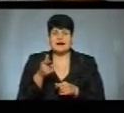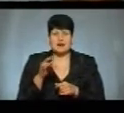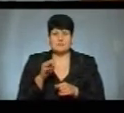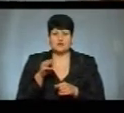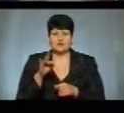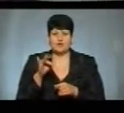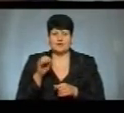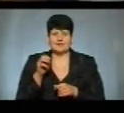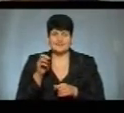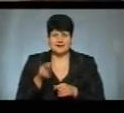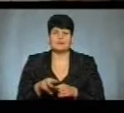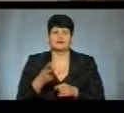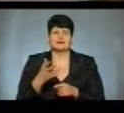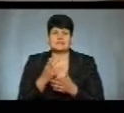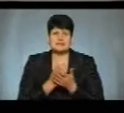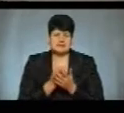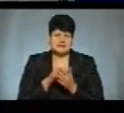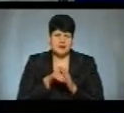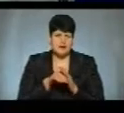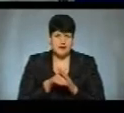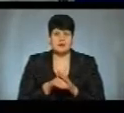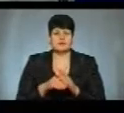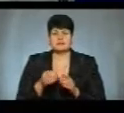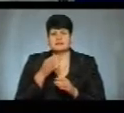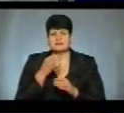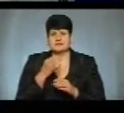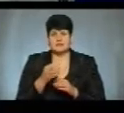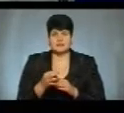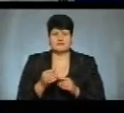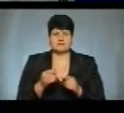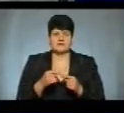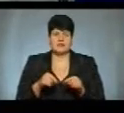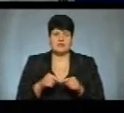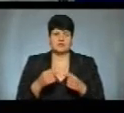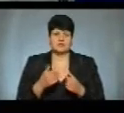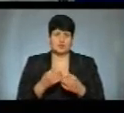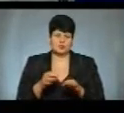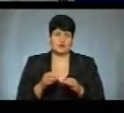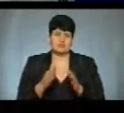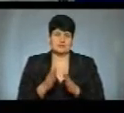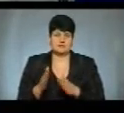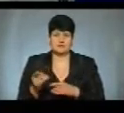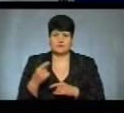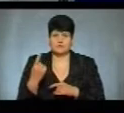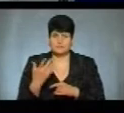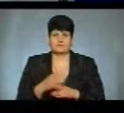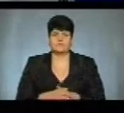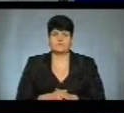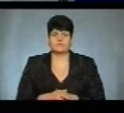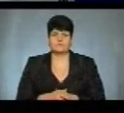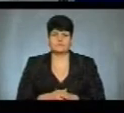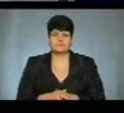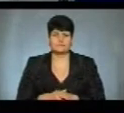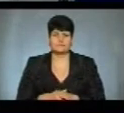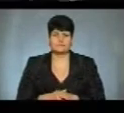11 боєприпасів і снарядів, повідомив начальник сектору контролю за обігом зброї у сфері дозвільної системи Тернопільського відділу поліції Федір